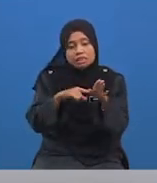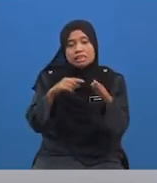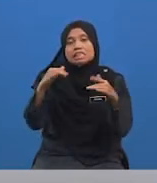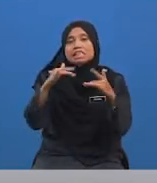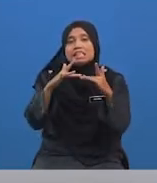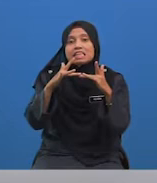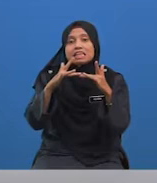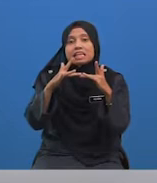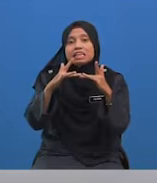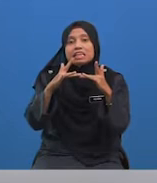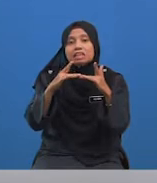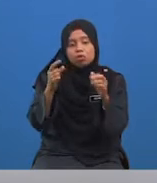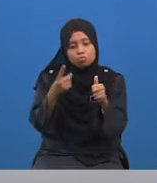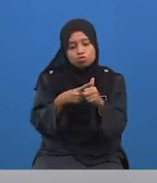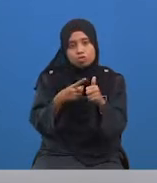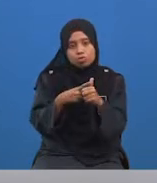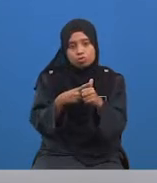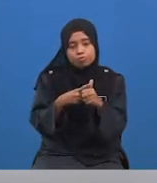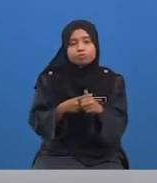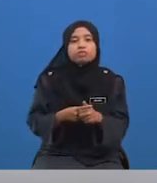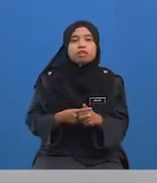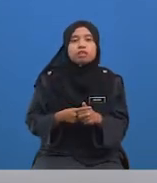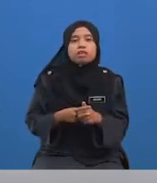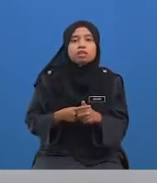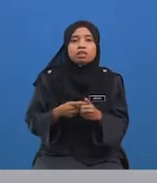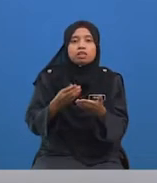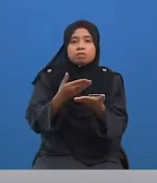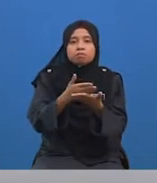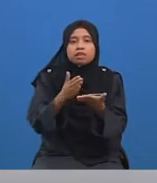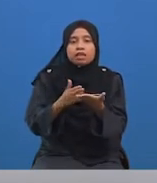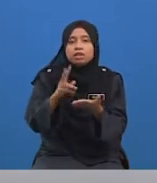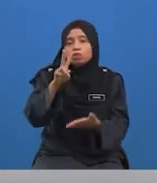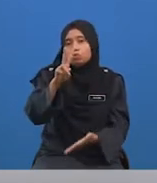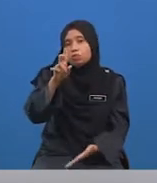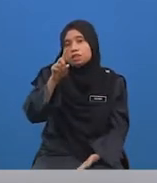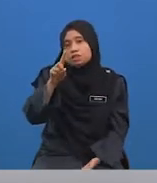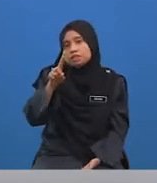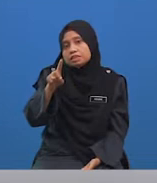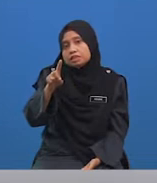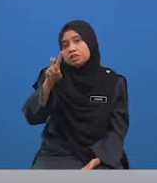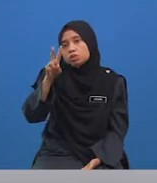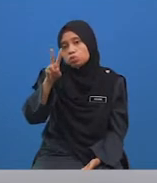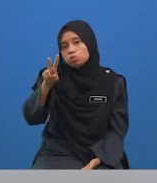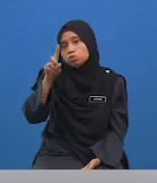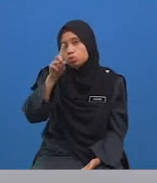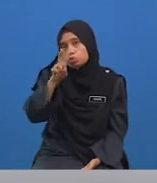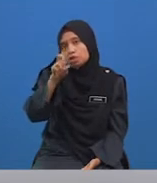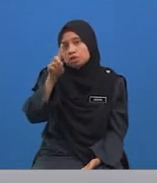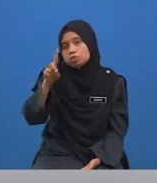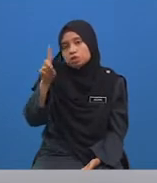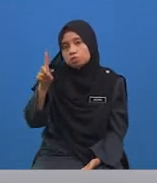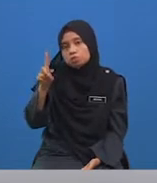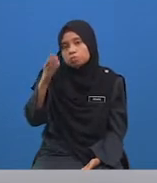internet, iaitu yang pertama adalah Seksyen 211, larangan